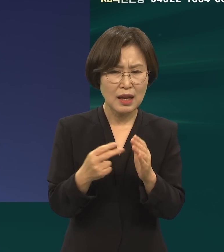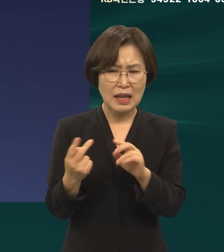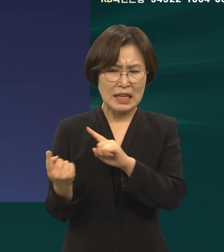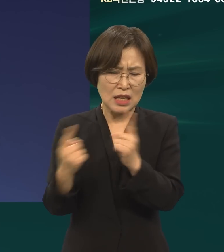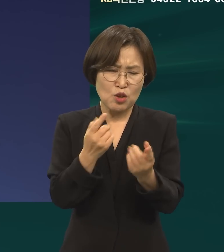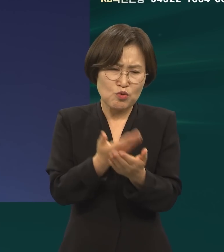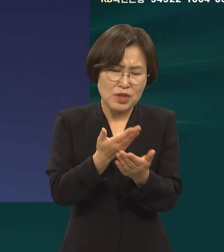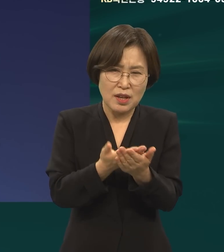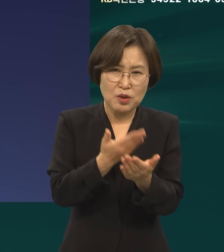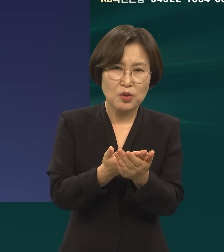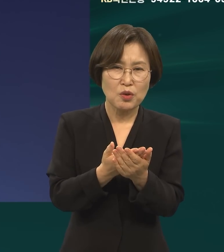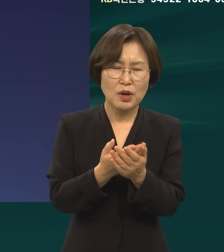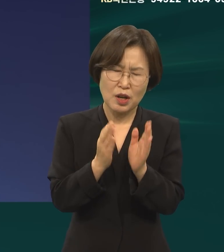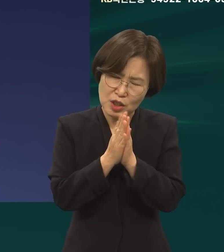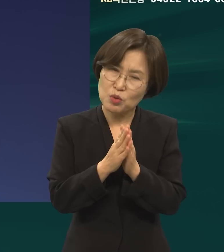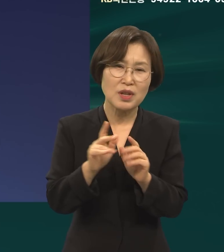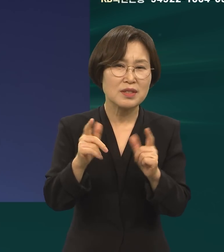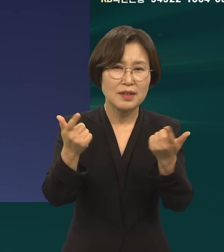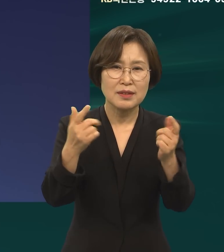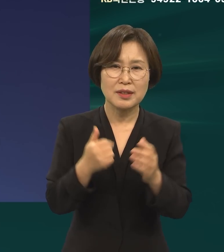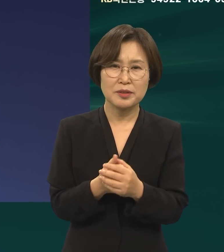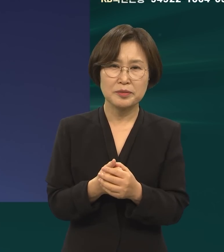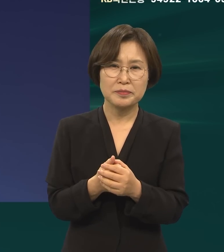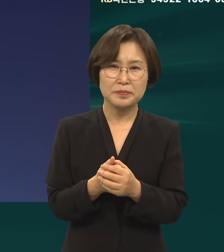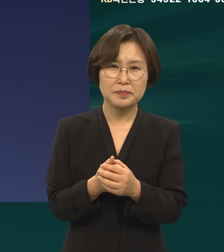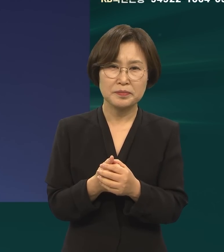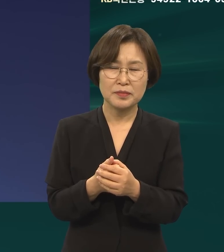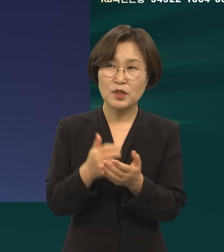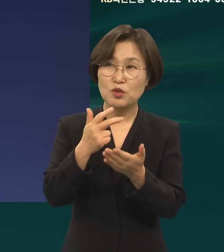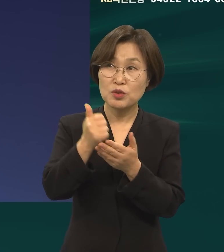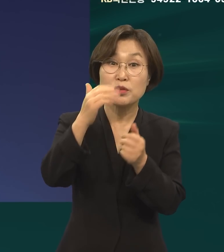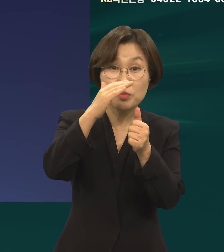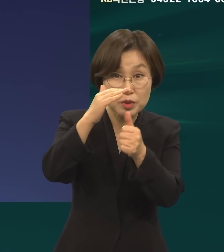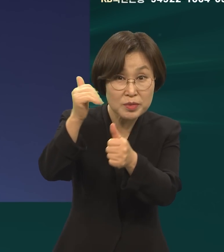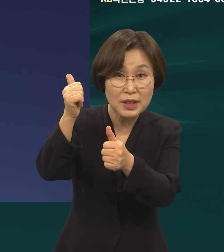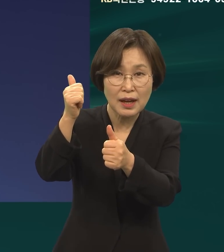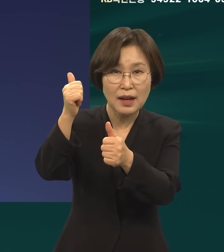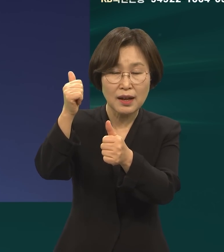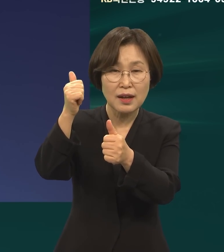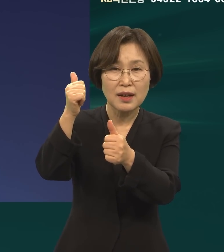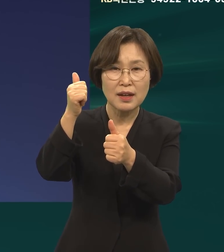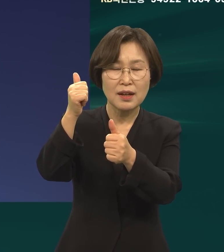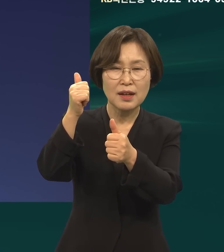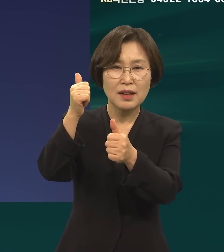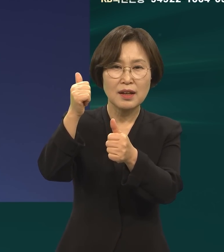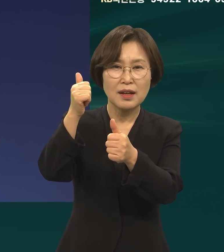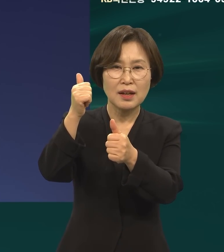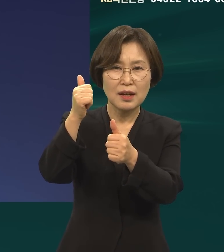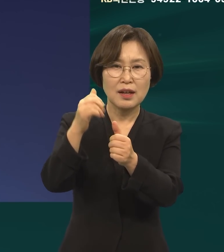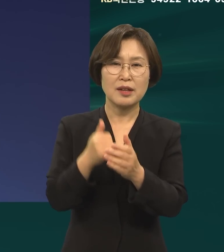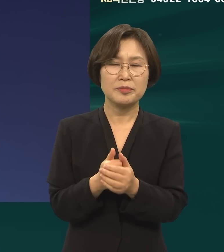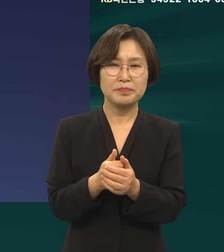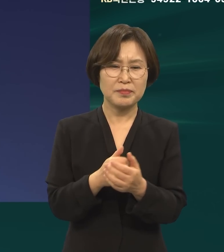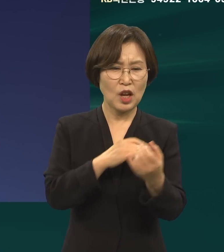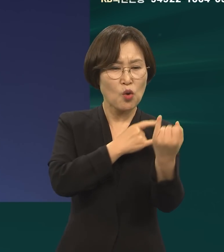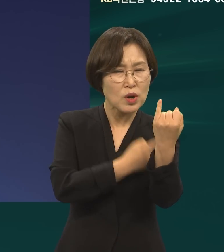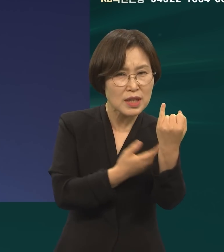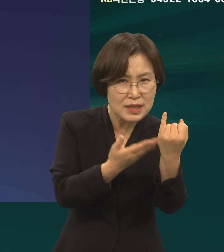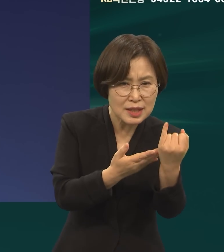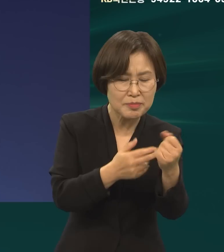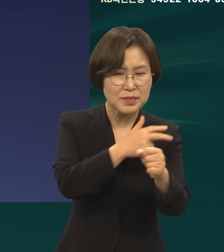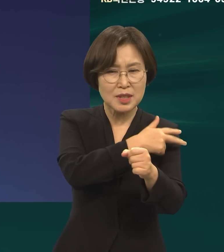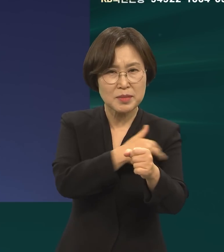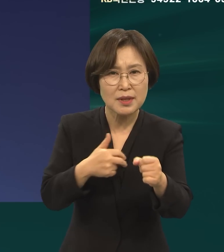주님이 부르시는구나. 저는 믿음 있는 사람들에게만, 믿음 없는 사람들은 그렇게 안 하고 믿음 있는 사람들에게만, 권사님,